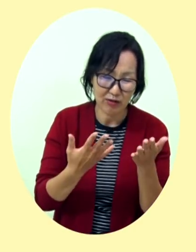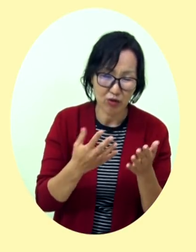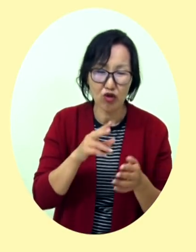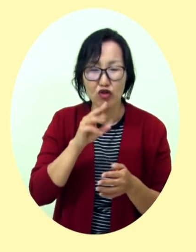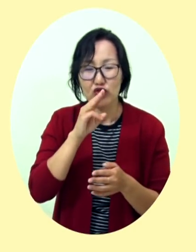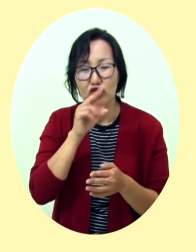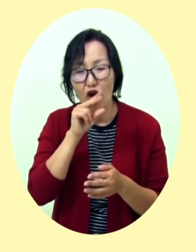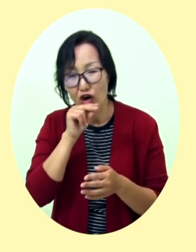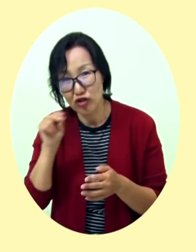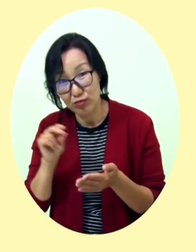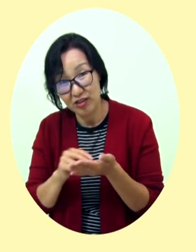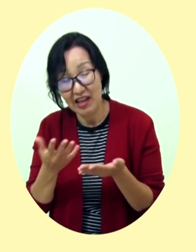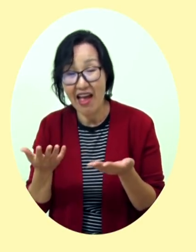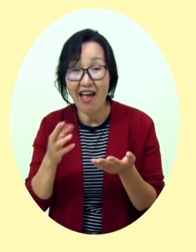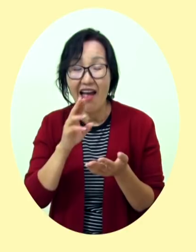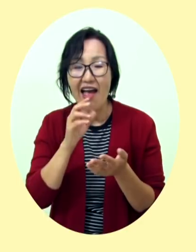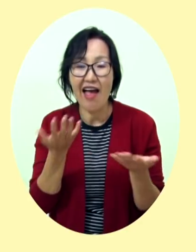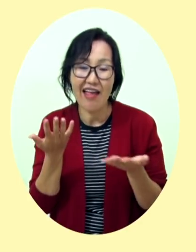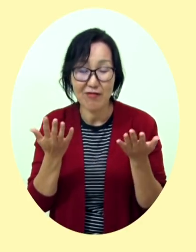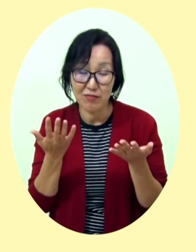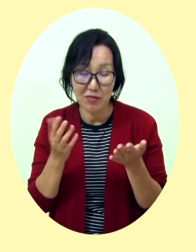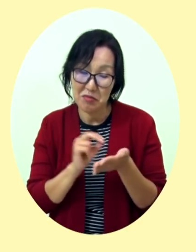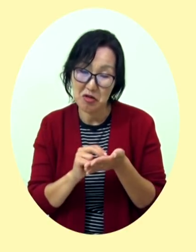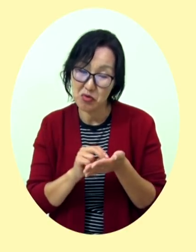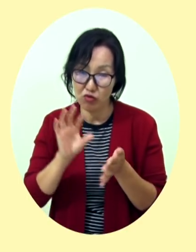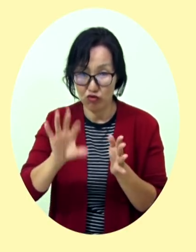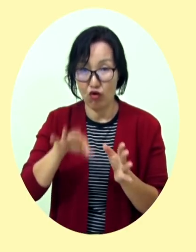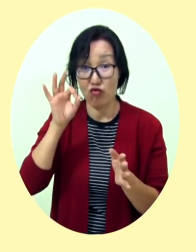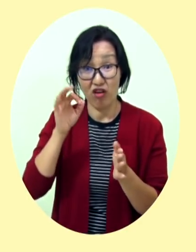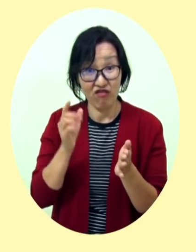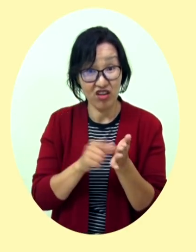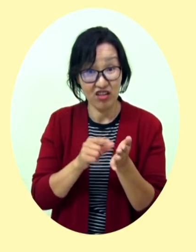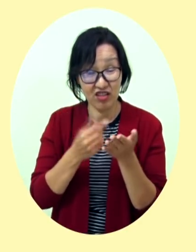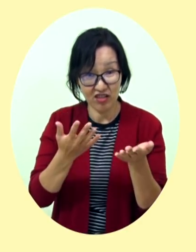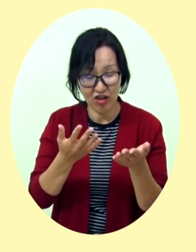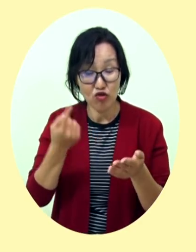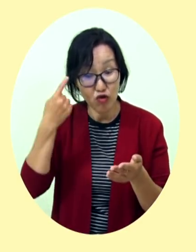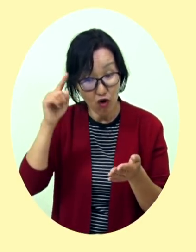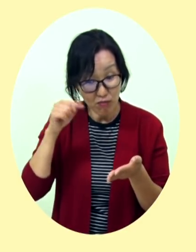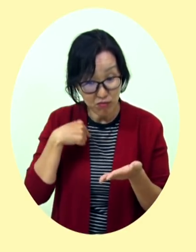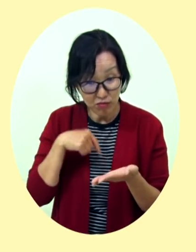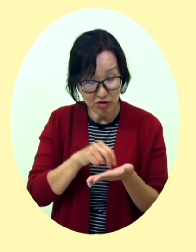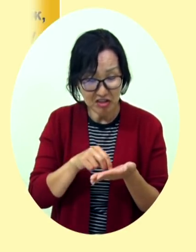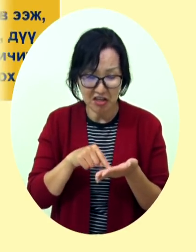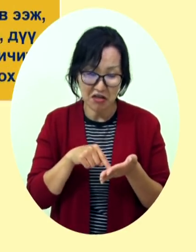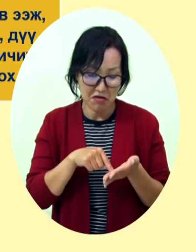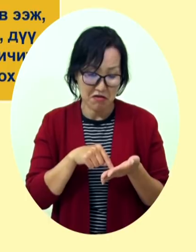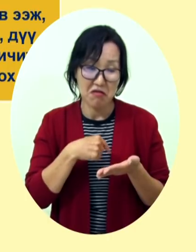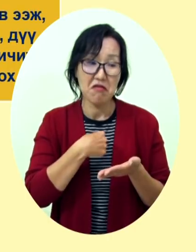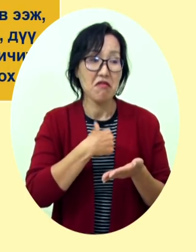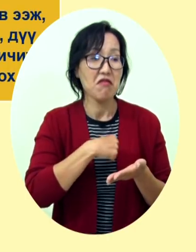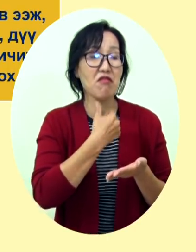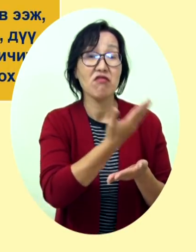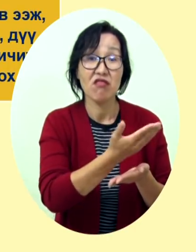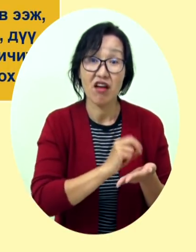тайлбарламж, тоочмж аль хэм маягаар бичих вэ гэдгээ сонгож авах нь, мөн зохион бичиж байгаа зүйл маань хэн тандаж